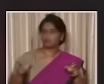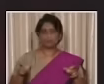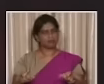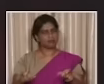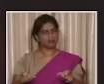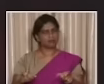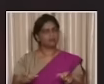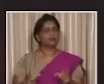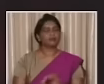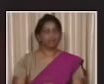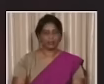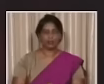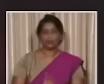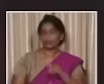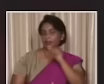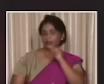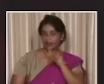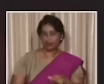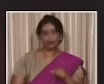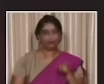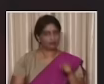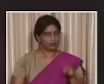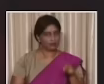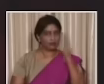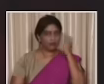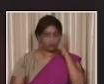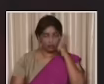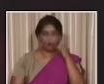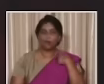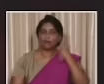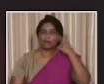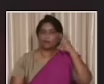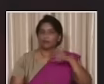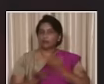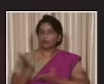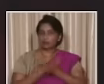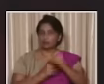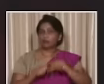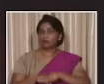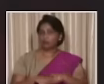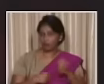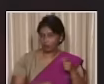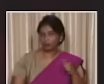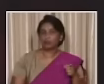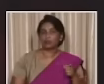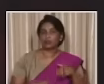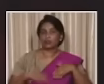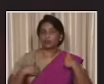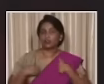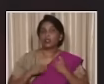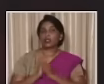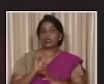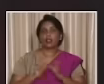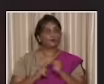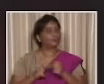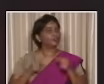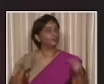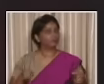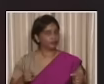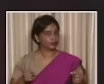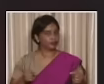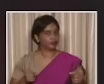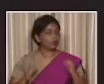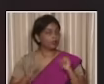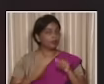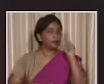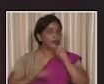ඉවරයි. ඇත්ත වශයෙන්ම ඔබතුමා දන්නවා අපි විශ්වාස භංගයක් ගෙනාවා මේ සභාවේ සෞඛ්‍ය අමාත්‍යවරයාට විරුද්ධව. ඒ